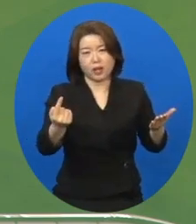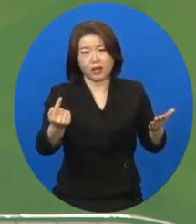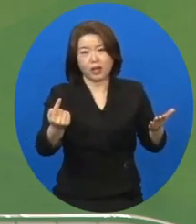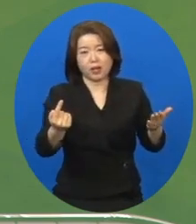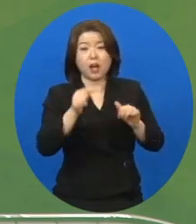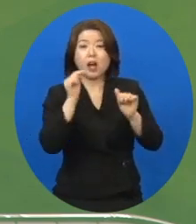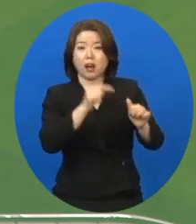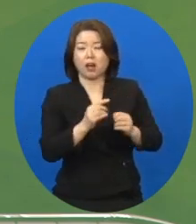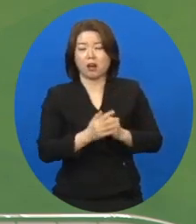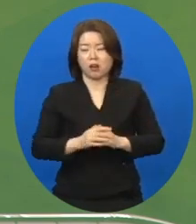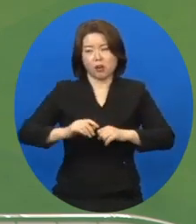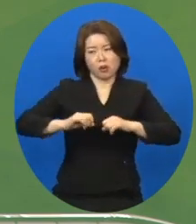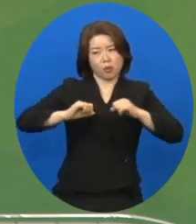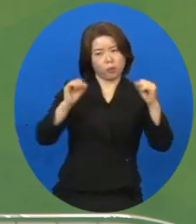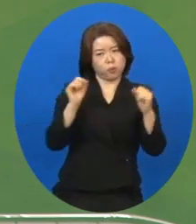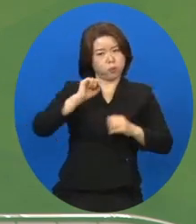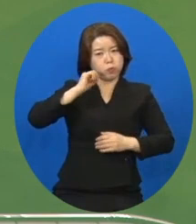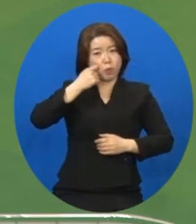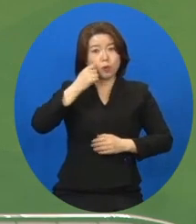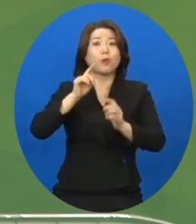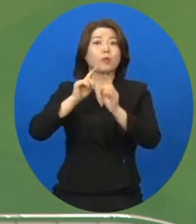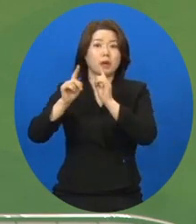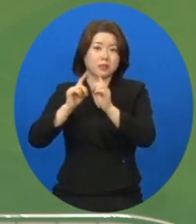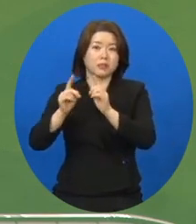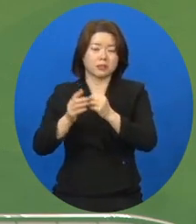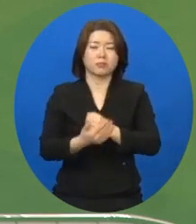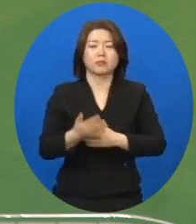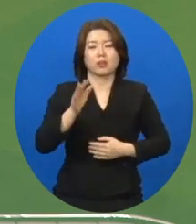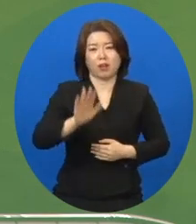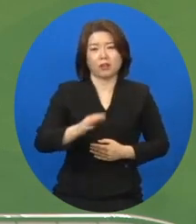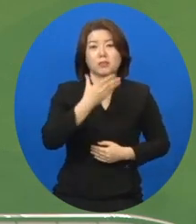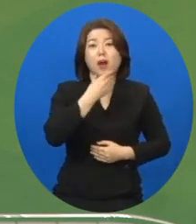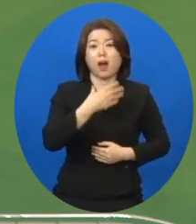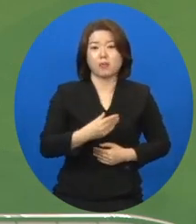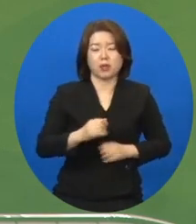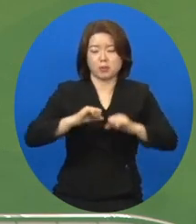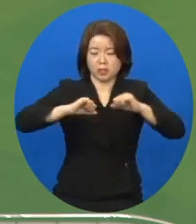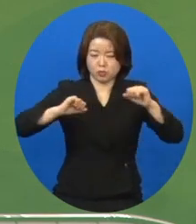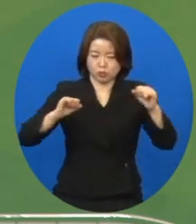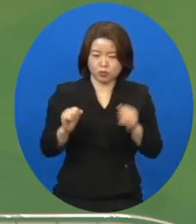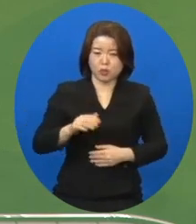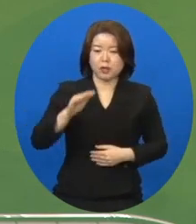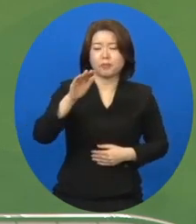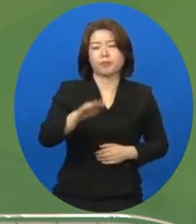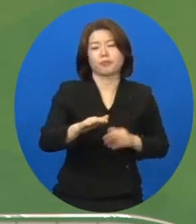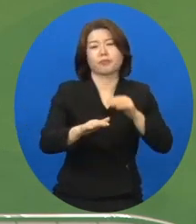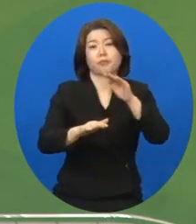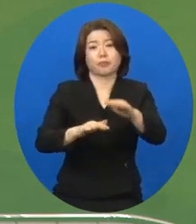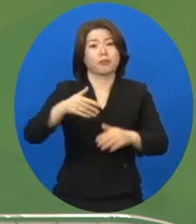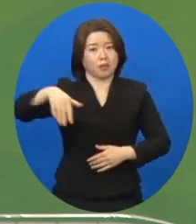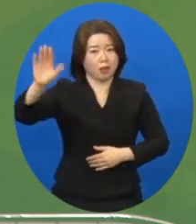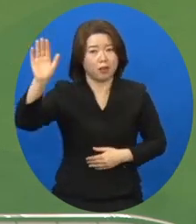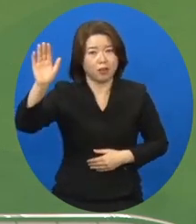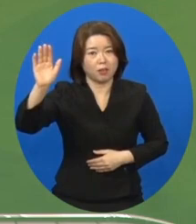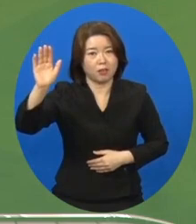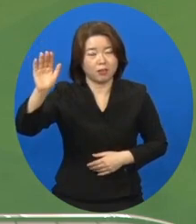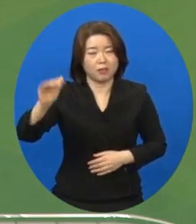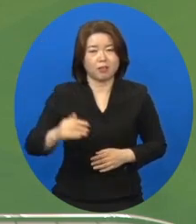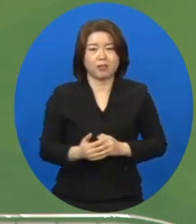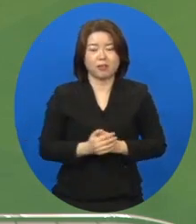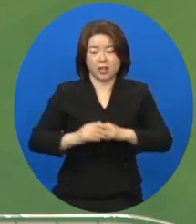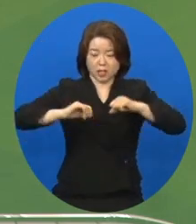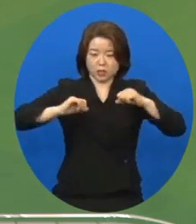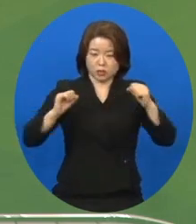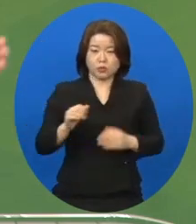참 순종하기 어렵죠. 그런데 아브라함은 순종의 걸음을 내디디고 떠납니다.